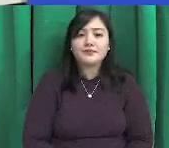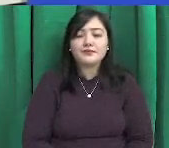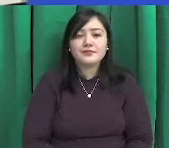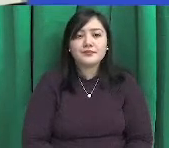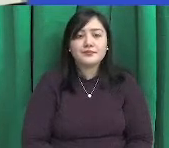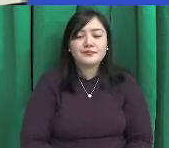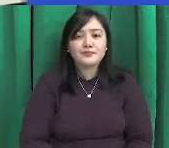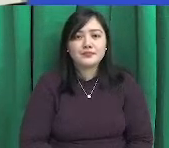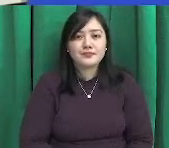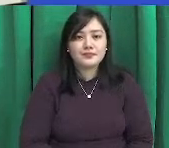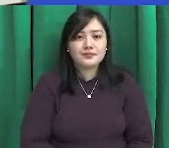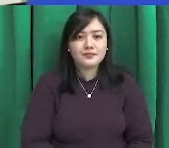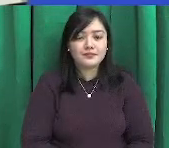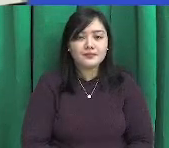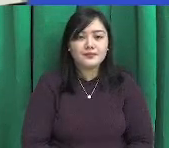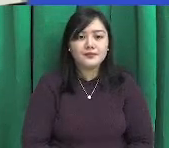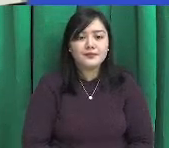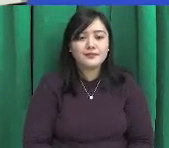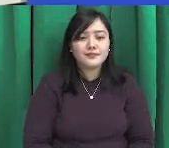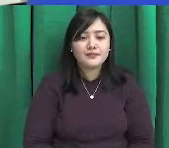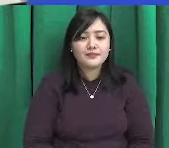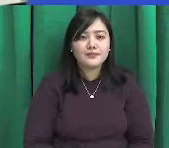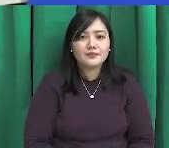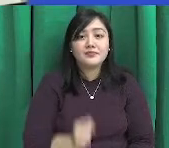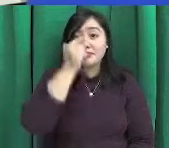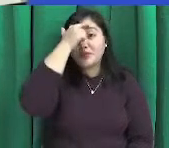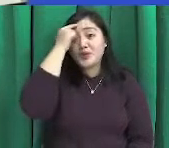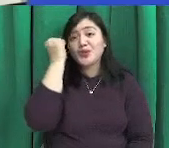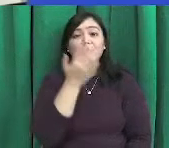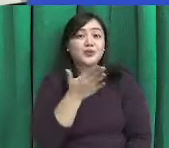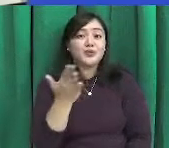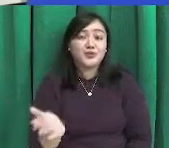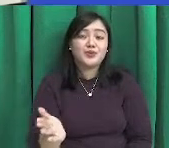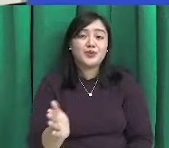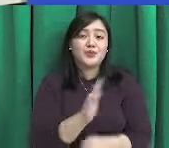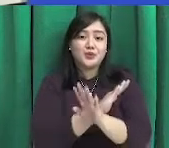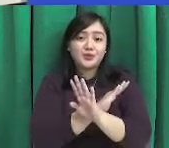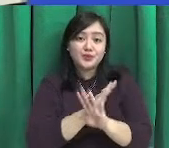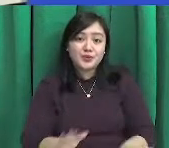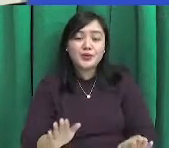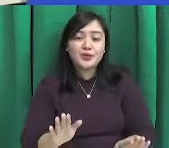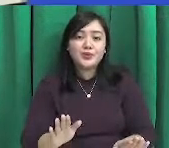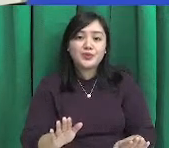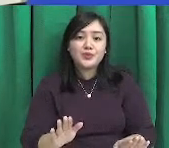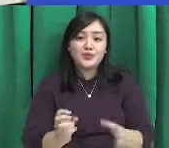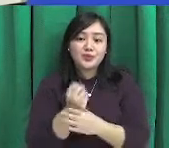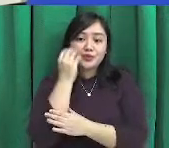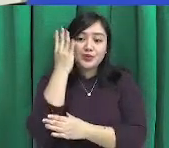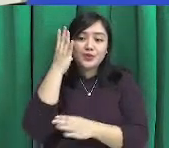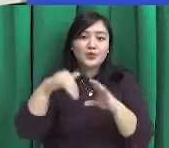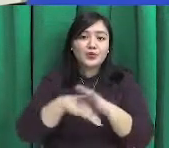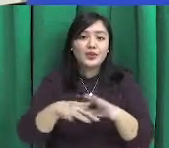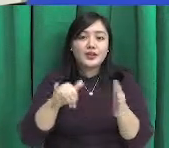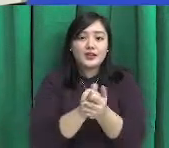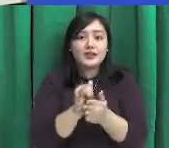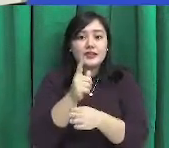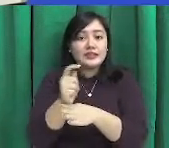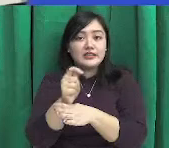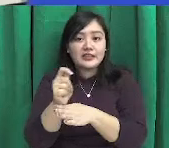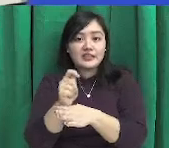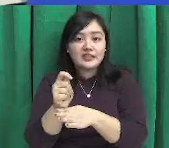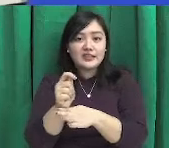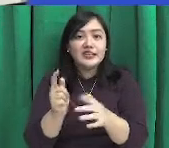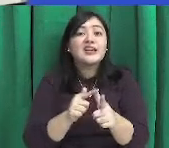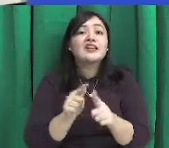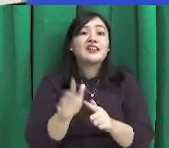palibhasa po, hindi yun ang nakasanayan natin. Alright? So, ang ginagawa natin ngayon, yung dati